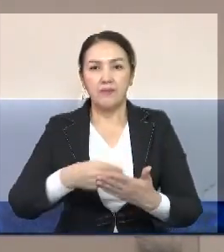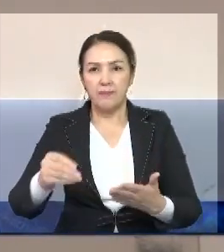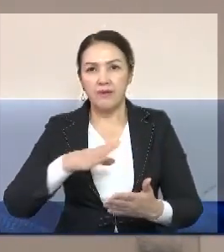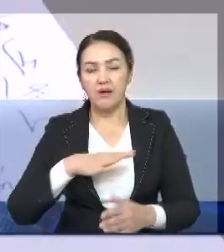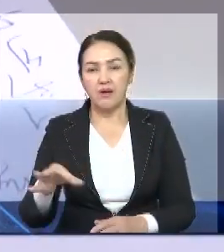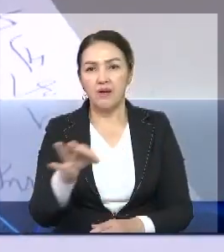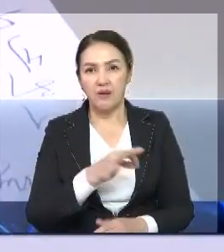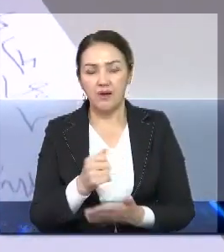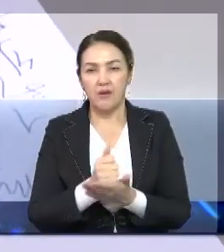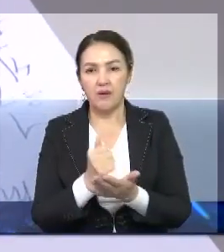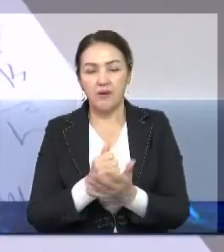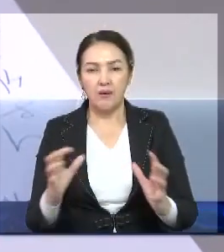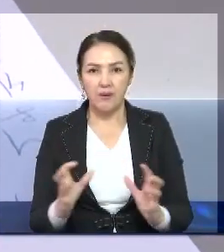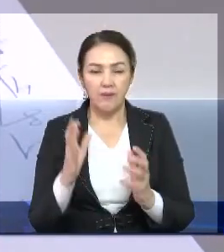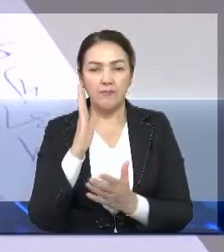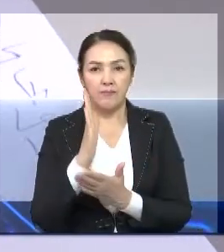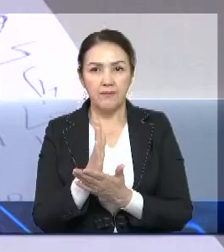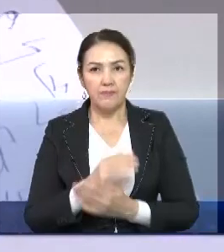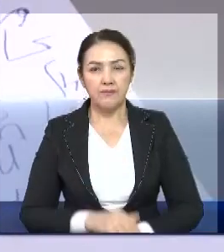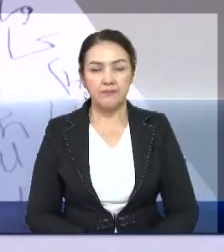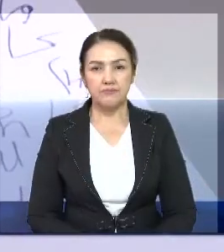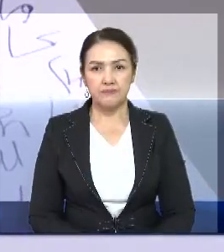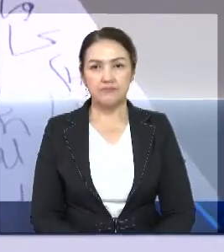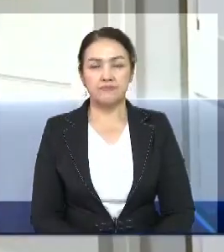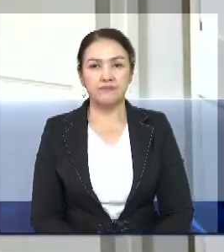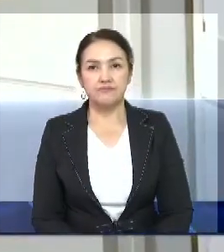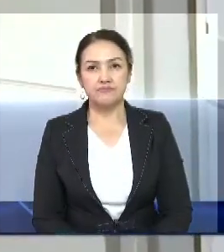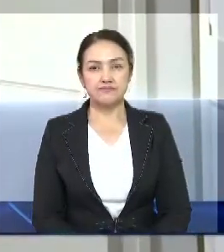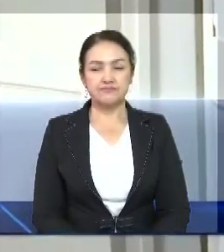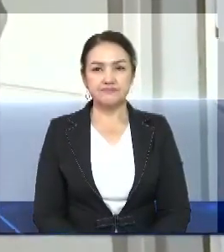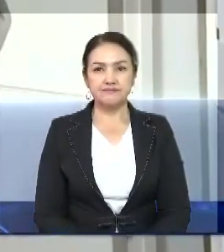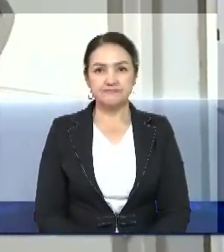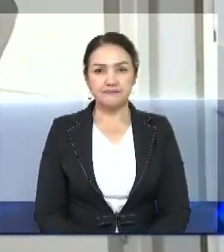облысы қоймада сақтаулы тұр. Жансая Әбдікәрім, Азамат Сауханов, Ақтөбе телеарнасы.